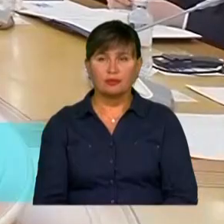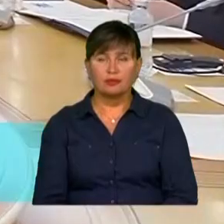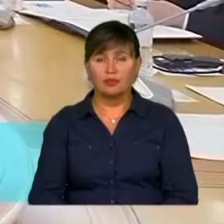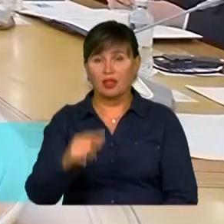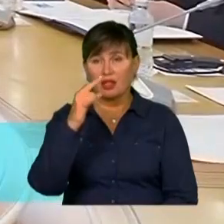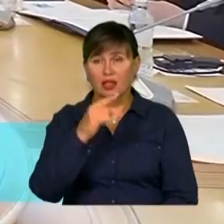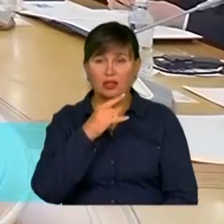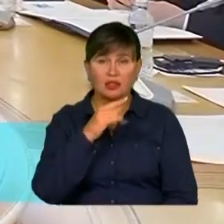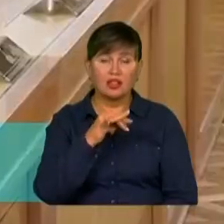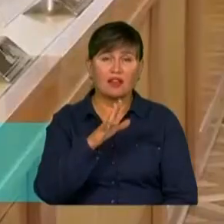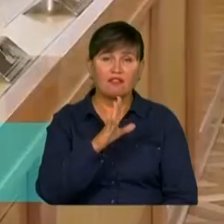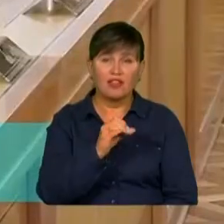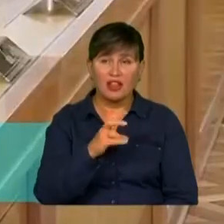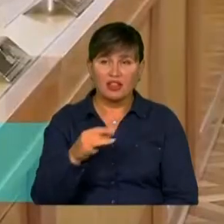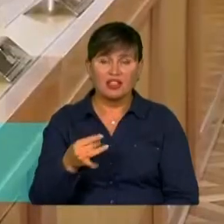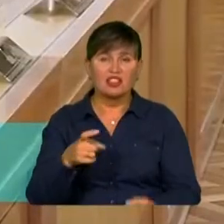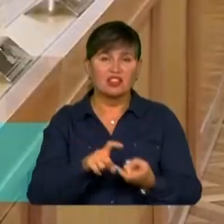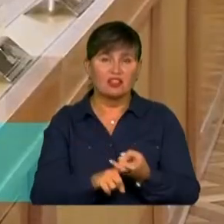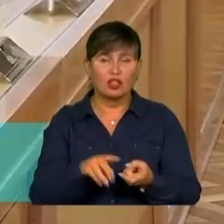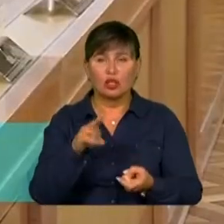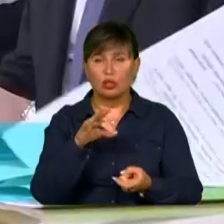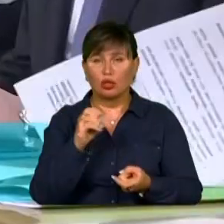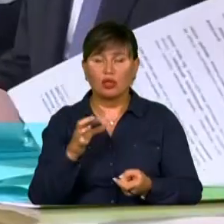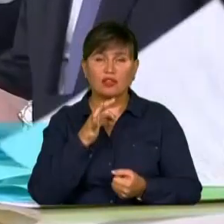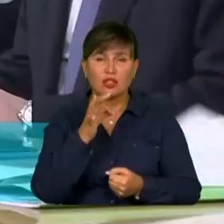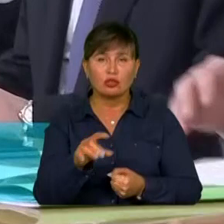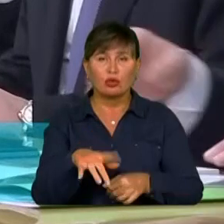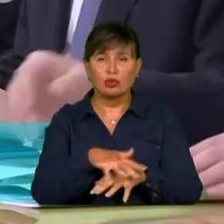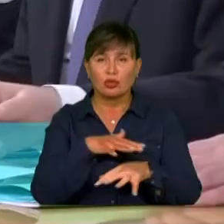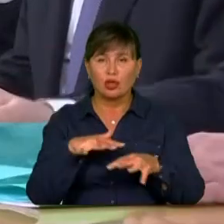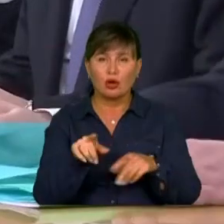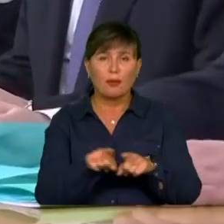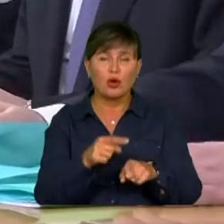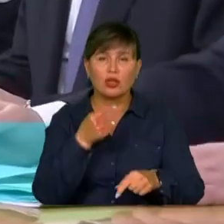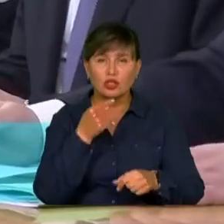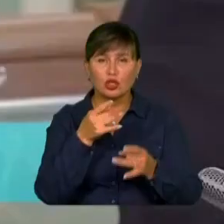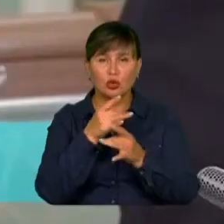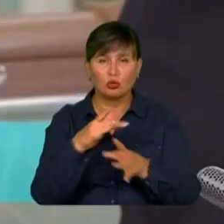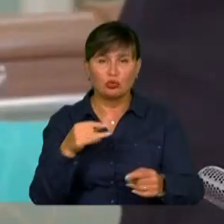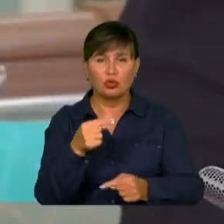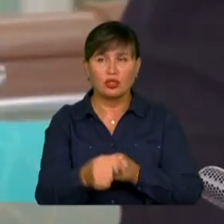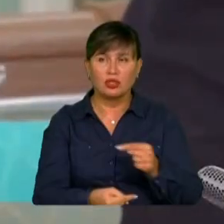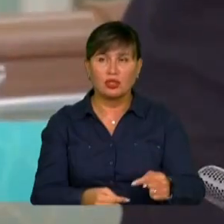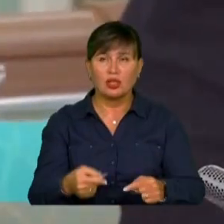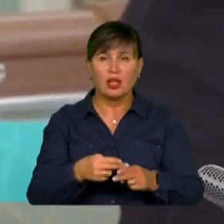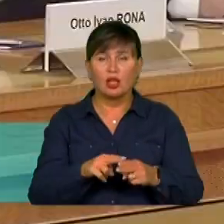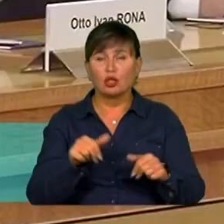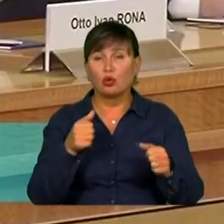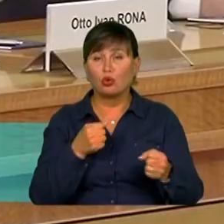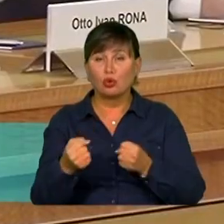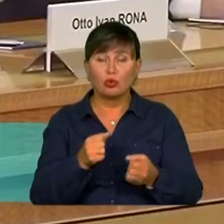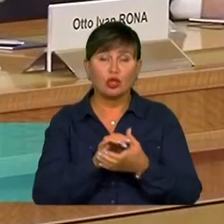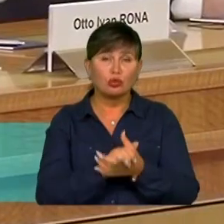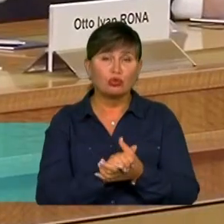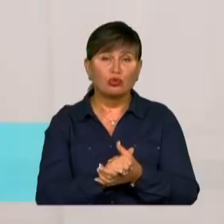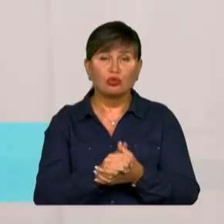и венгры связаны едиными корнями. Касым-Жомарт Токаев подчеркивает, что у народов схожий язык, культура и традиции. Все это лишь укрепляет дружественные